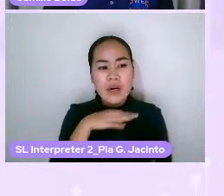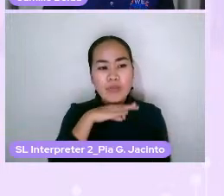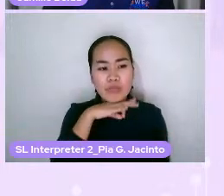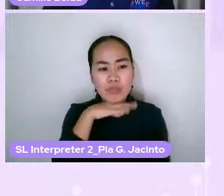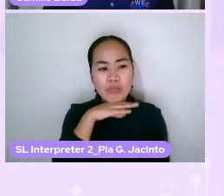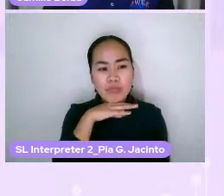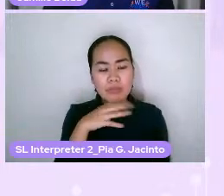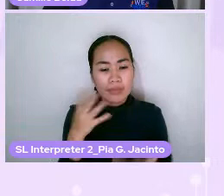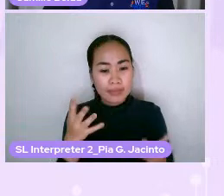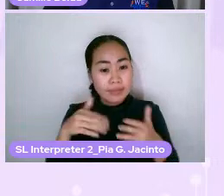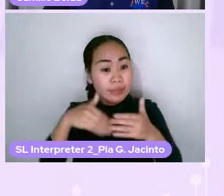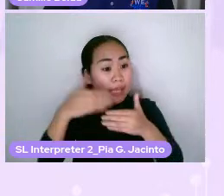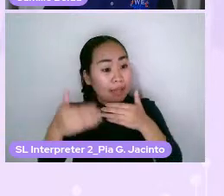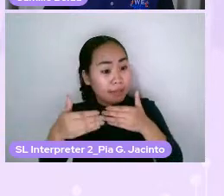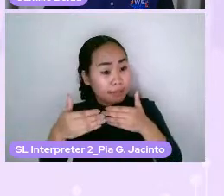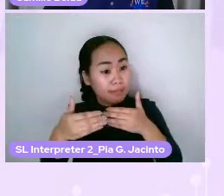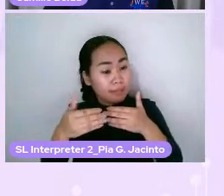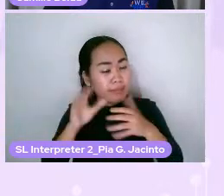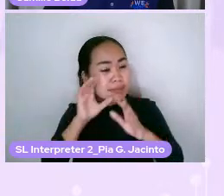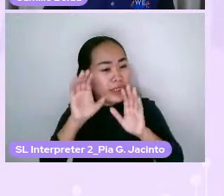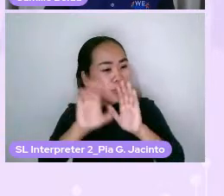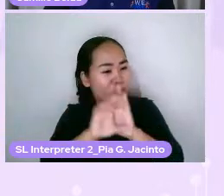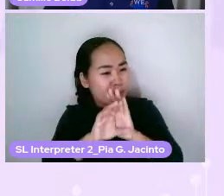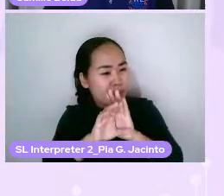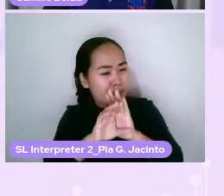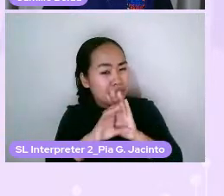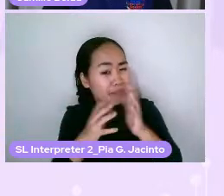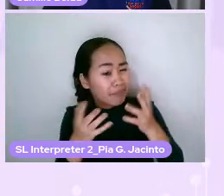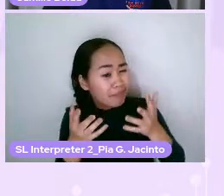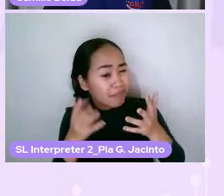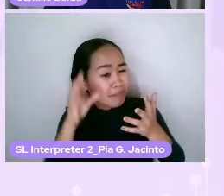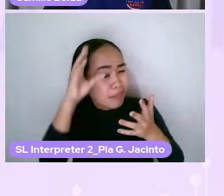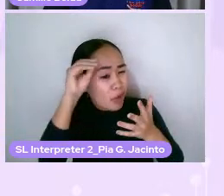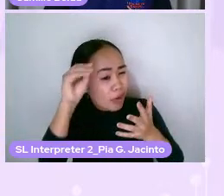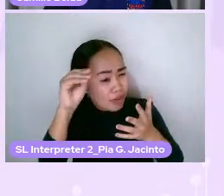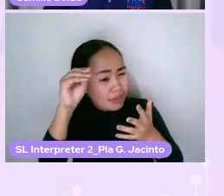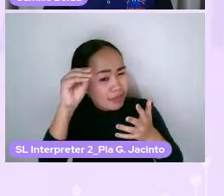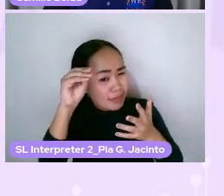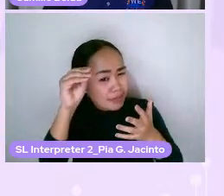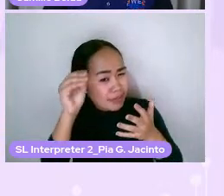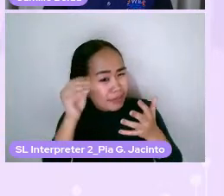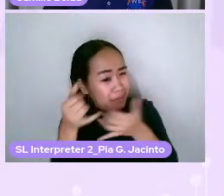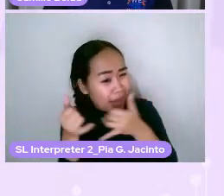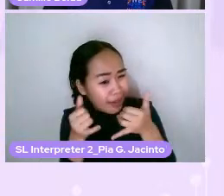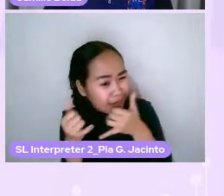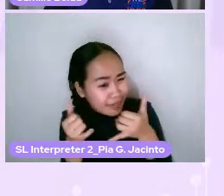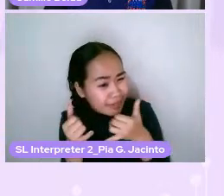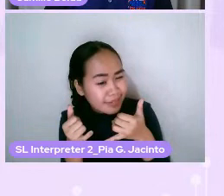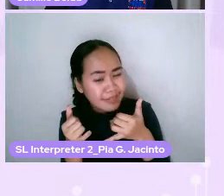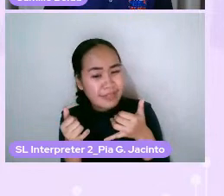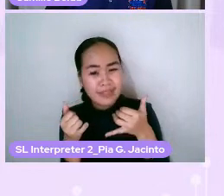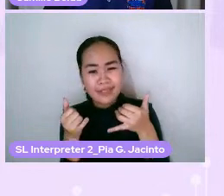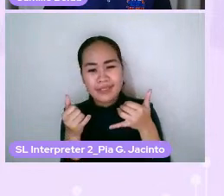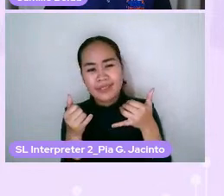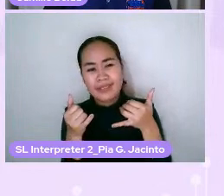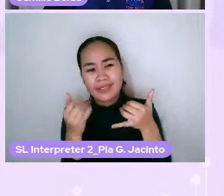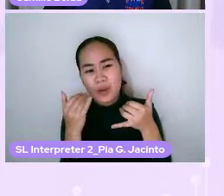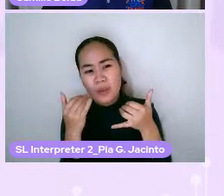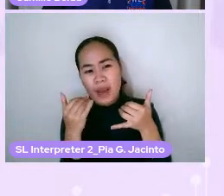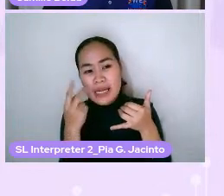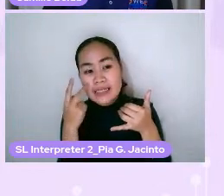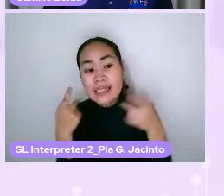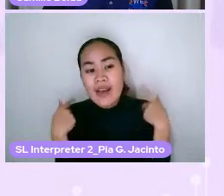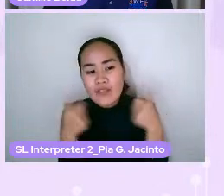photo, para siyang lalaki na naglalaro. Kasi may game